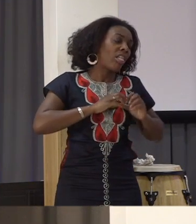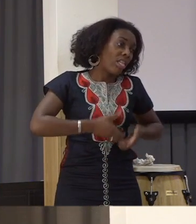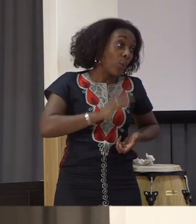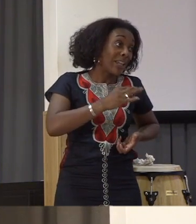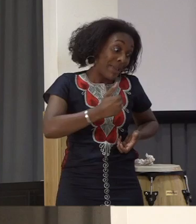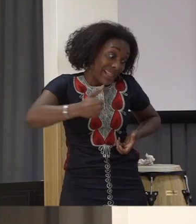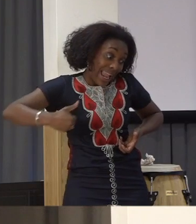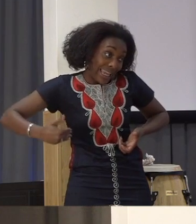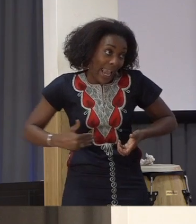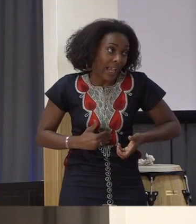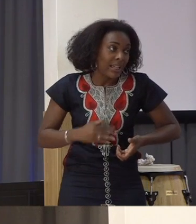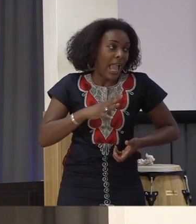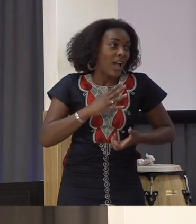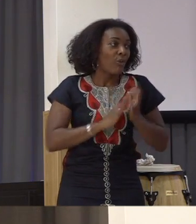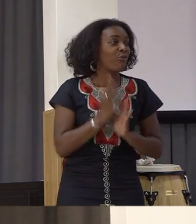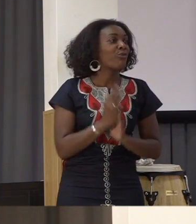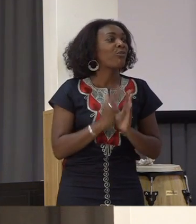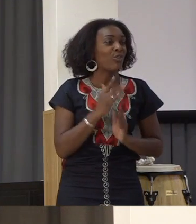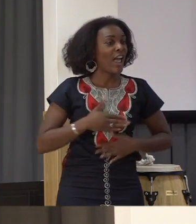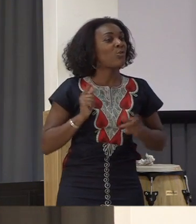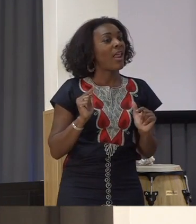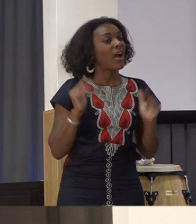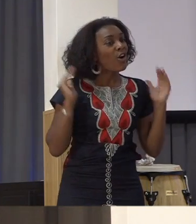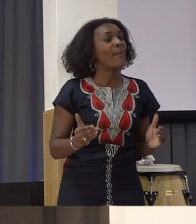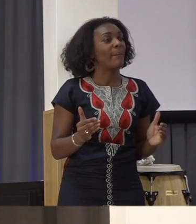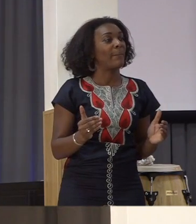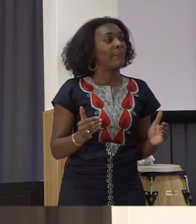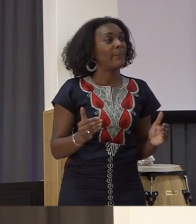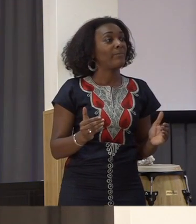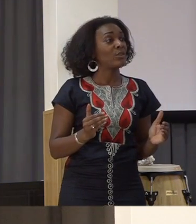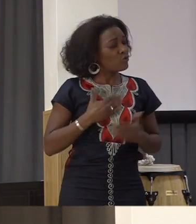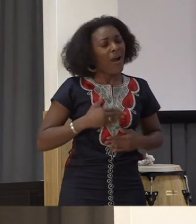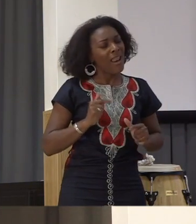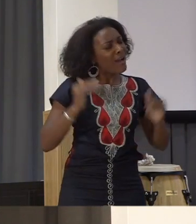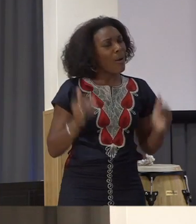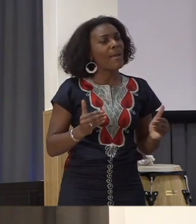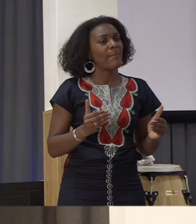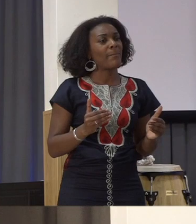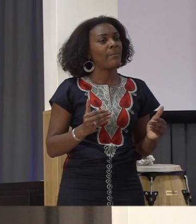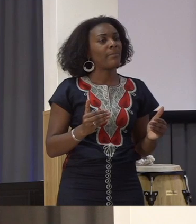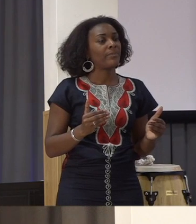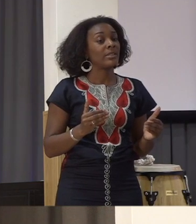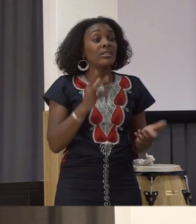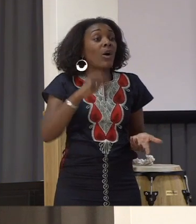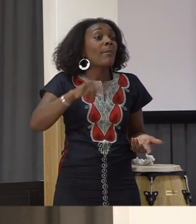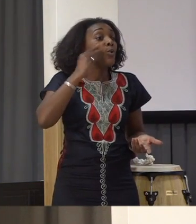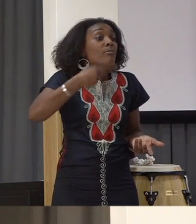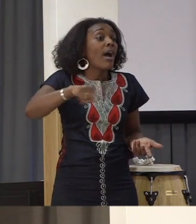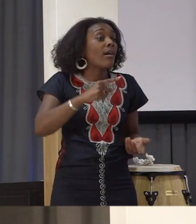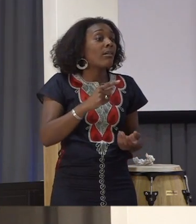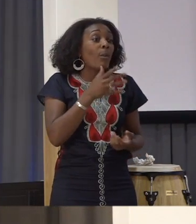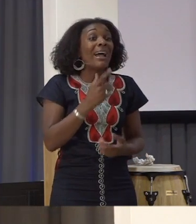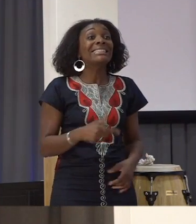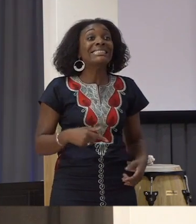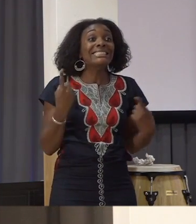viennent dessus comme un couvercle qui empêche ta joie de s'exprimer. Et ça arrive, parce que la vie est ce qu'elle est. Mais dis-toi que même